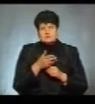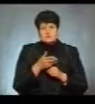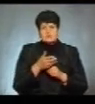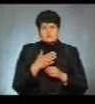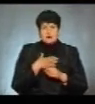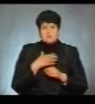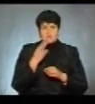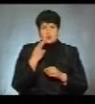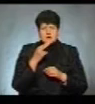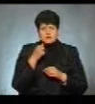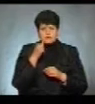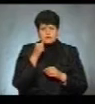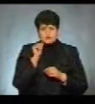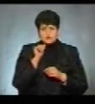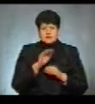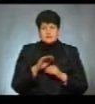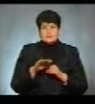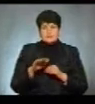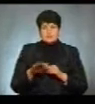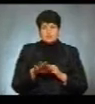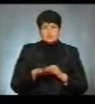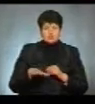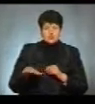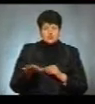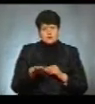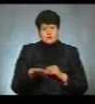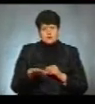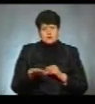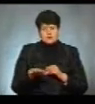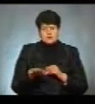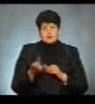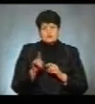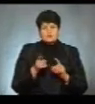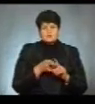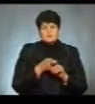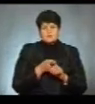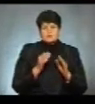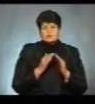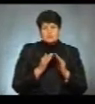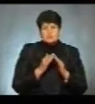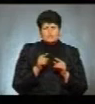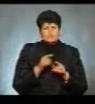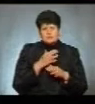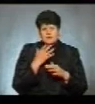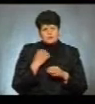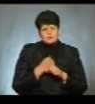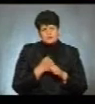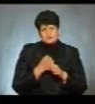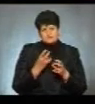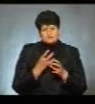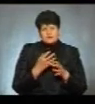нам покращили вчора оцю дитячу площадку. А відносно будинку тут багато роботи є. Я не знаю,